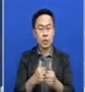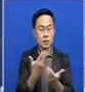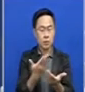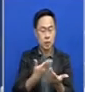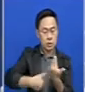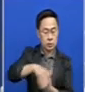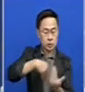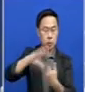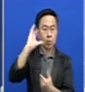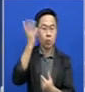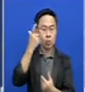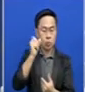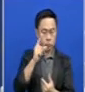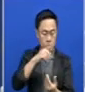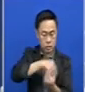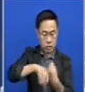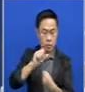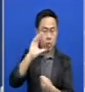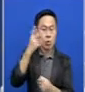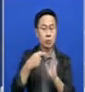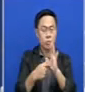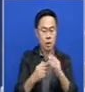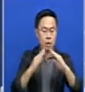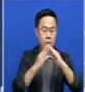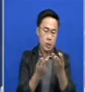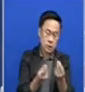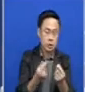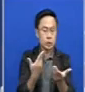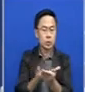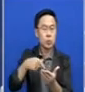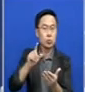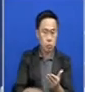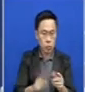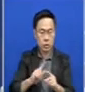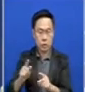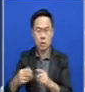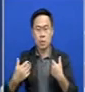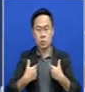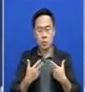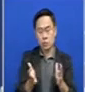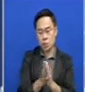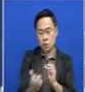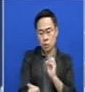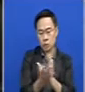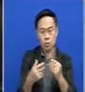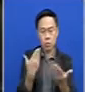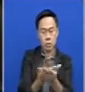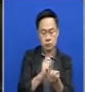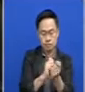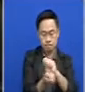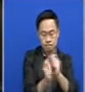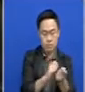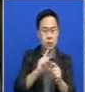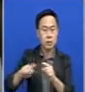รษฐกิจโลกหลายปัจจัยไม่ว่าจะเป็นราคาอสังหาริมทรัพย์ที่ตกต่ำรวมถึงความผันผวนของตลาดเงินตลาดทุน